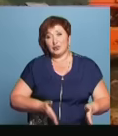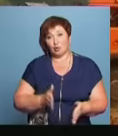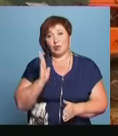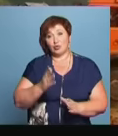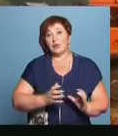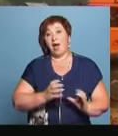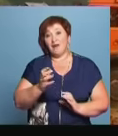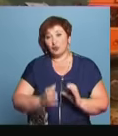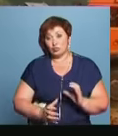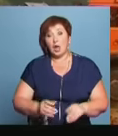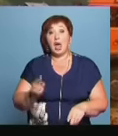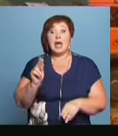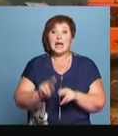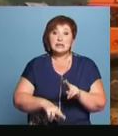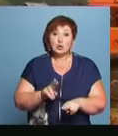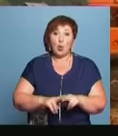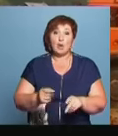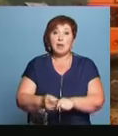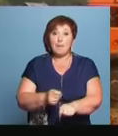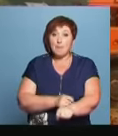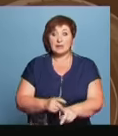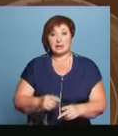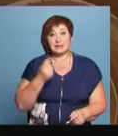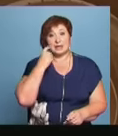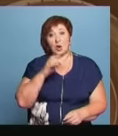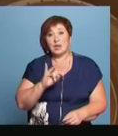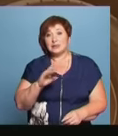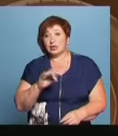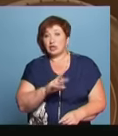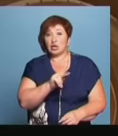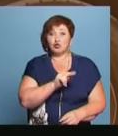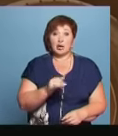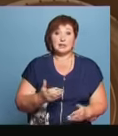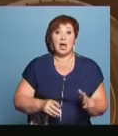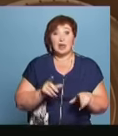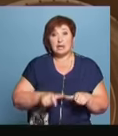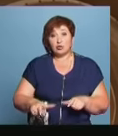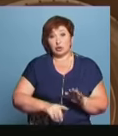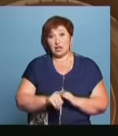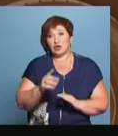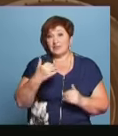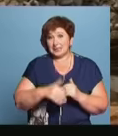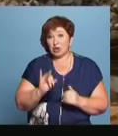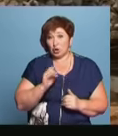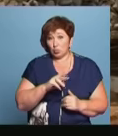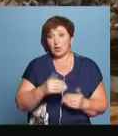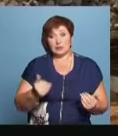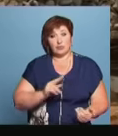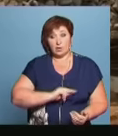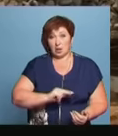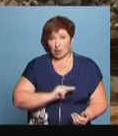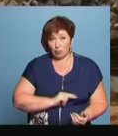сообщение. Строить 2-километровую трассу, соединяющую Серп с Новым Учаном, дорожники начали в середине июня. Сегодня работы выполнены уже